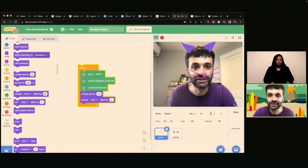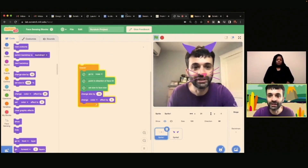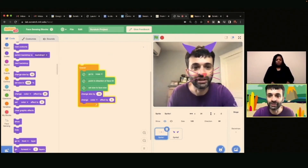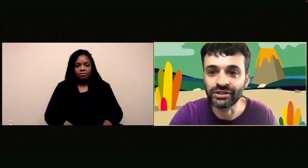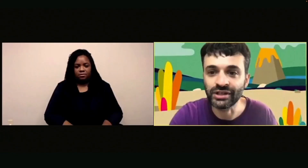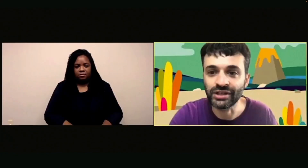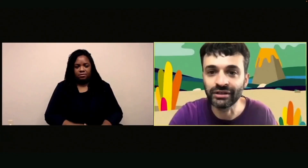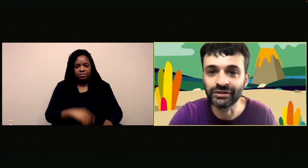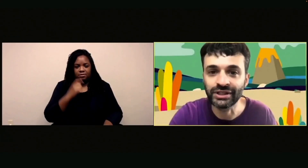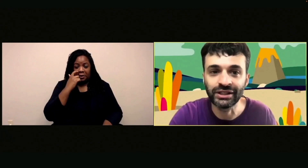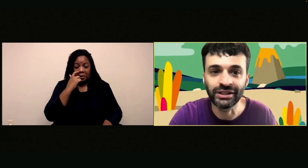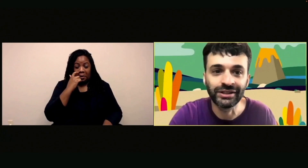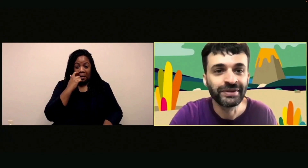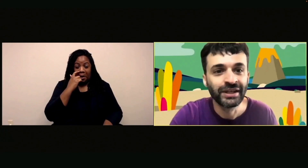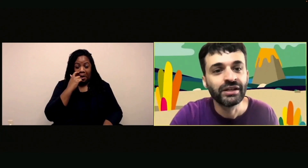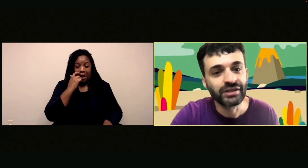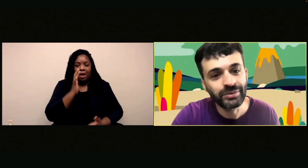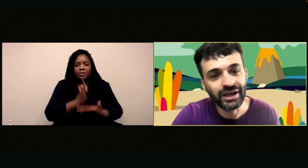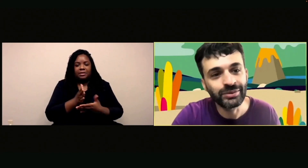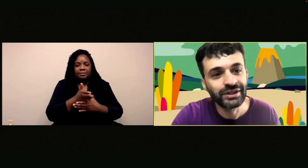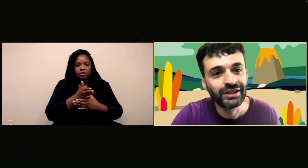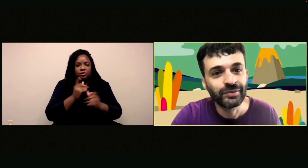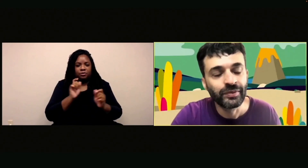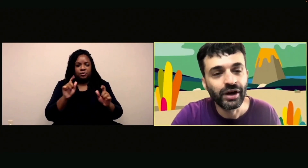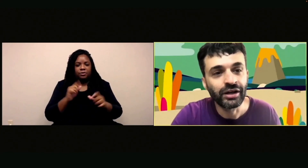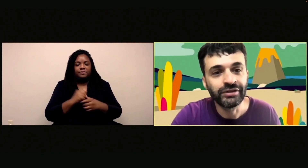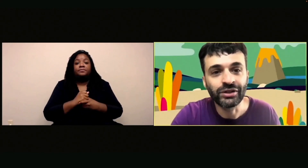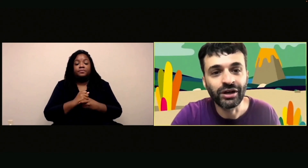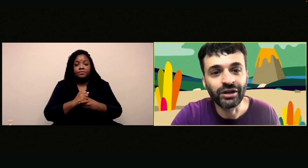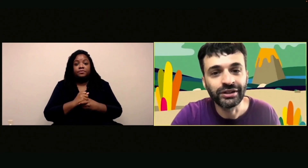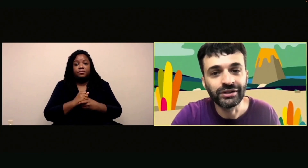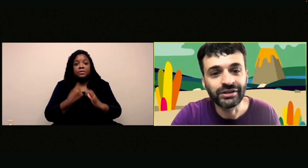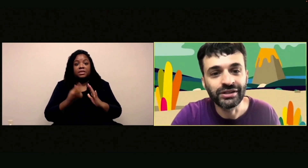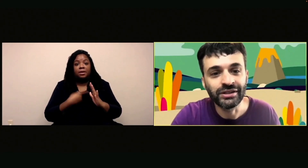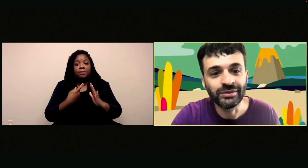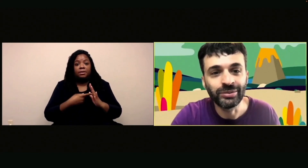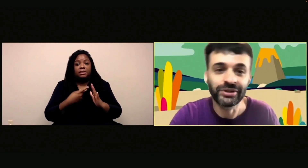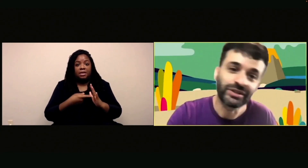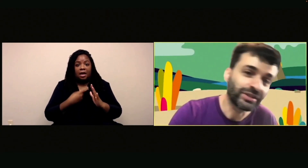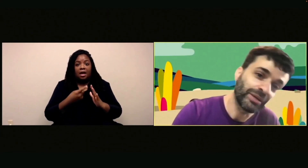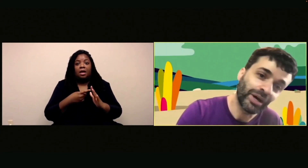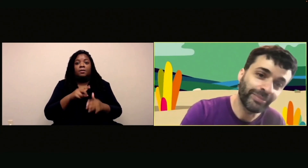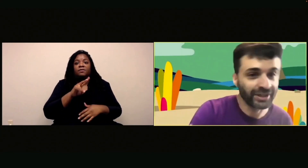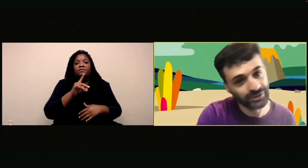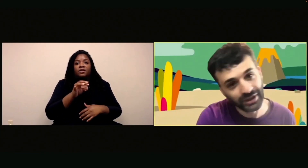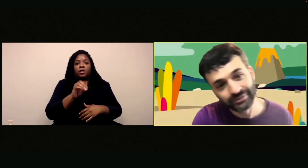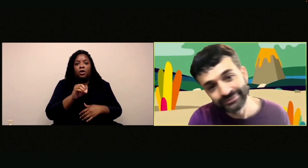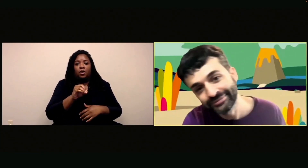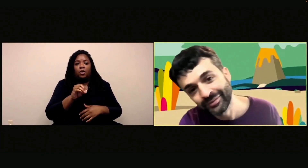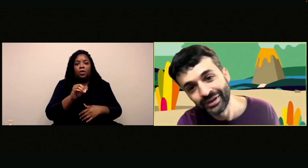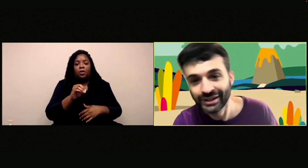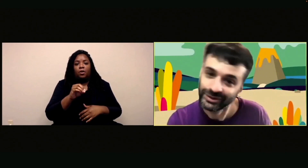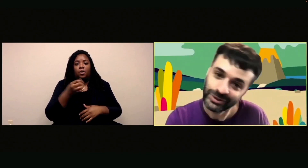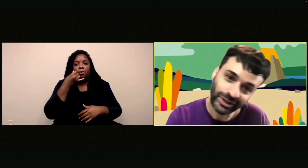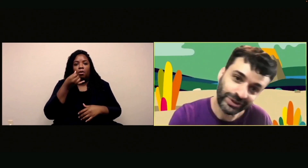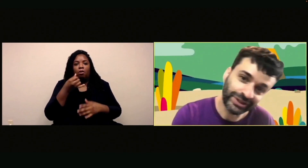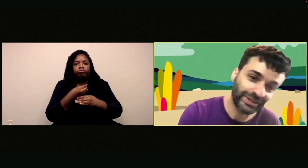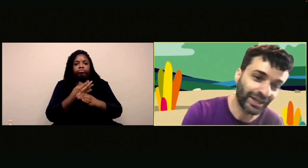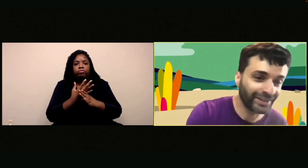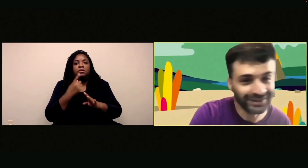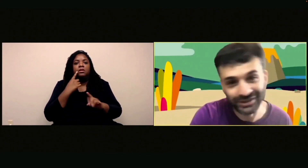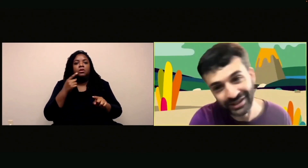Ma intanto possiamo darle a un'altra persona cosa fare con questa funzione di Facing Single, di detenzione